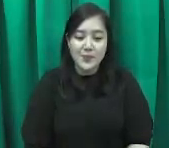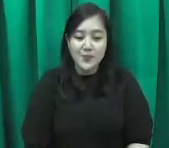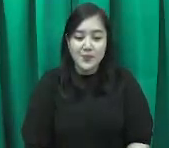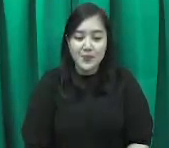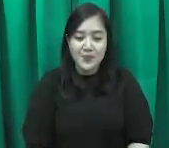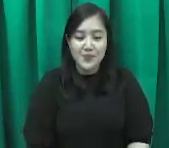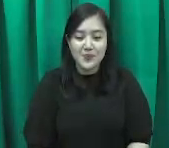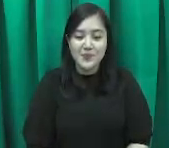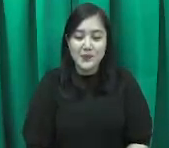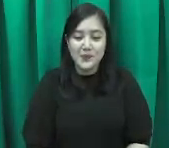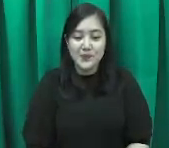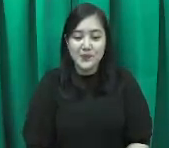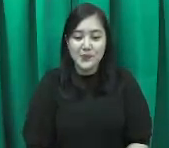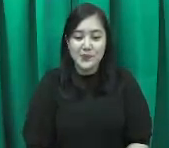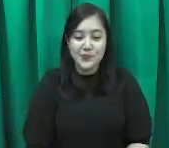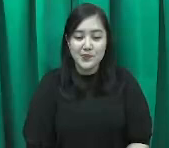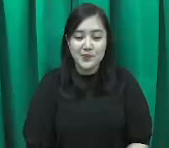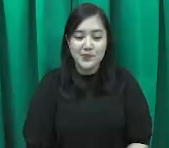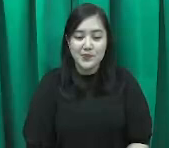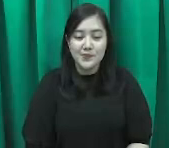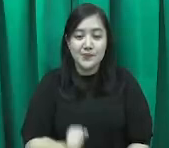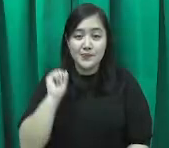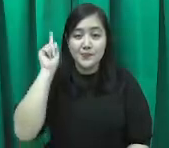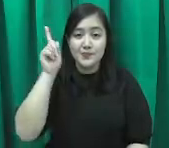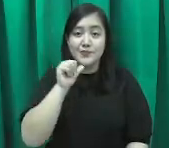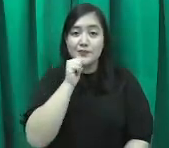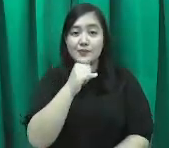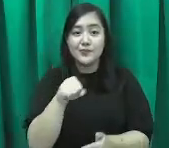mo sa anak mo. Yeah.